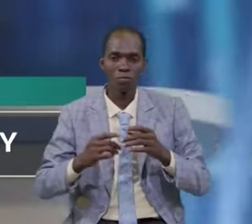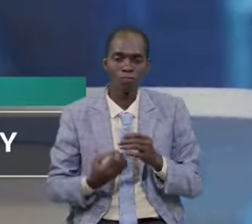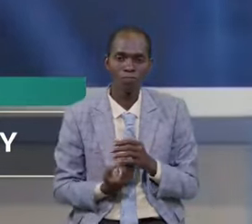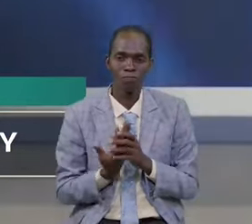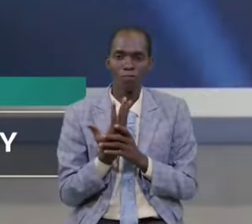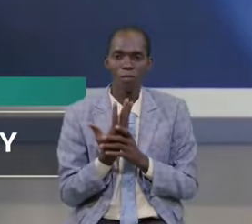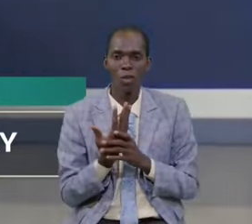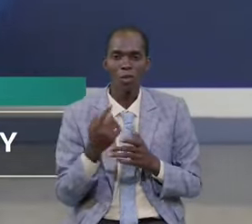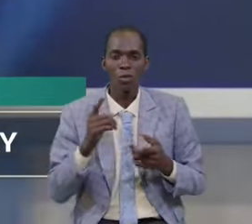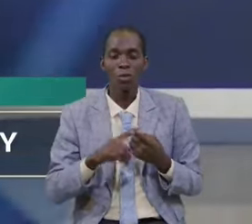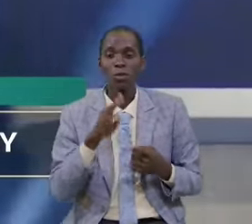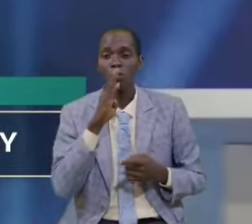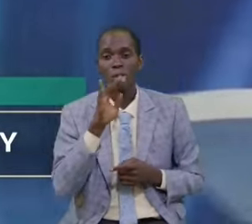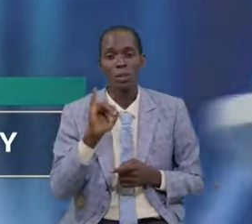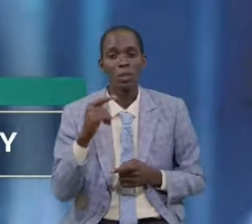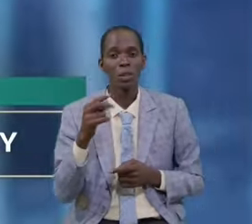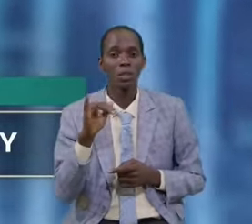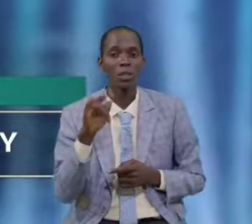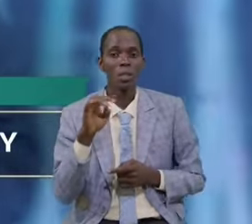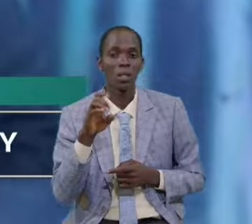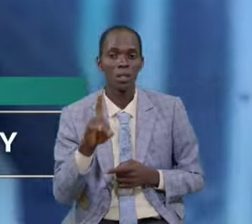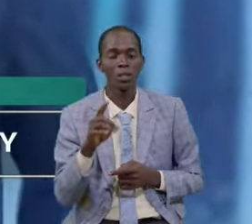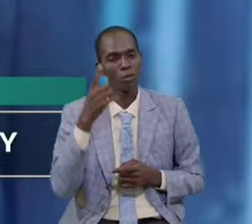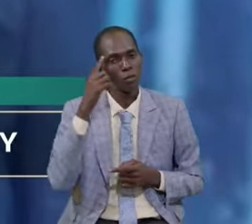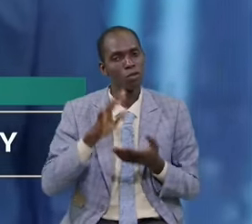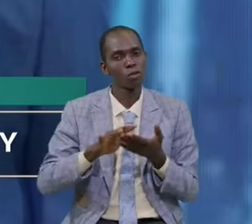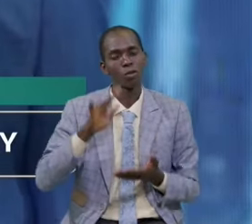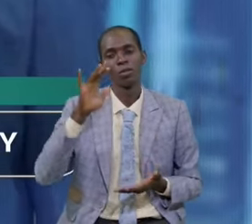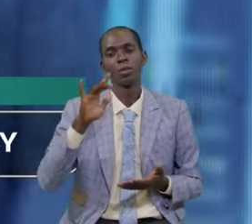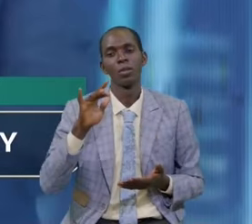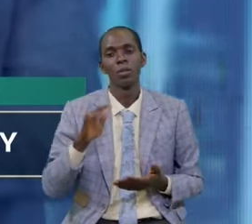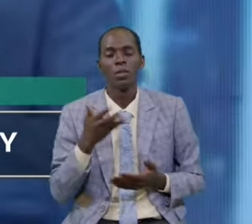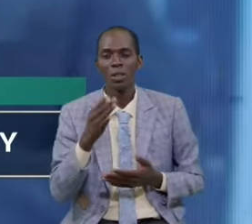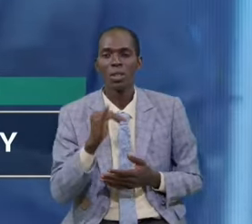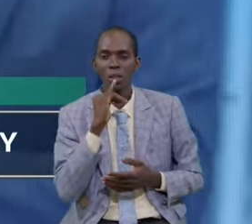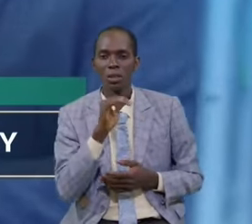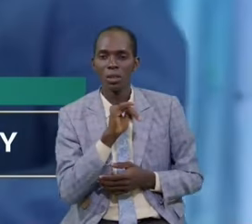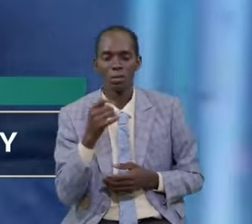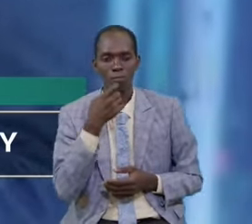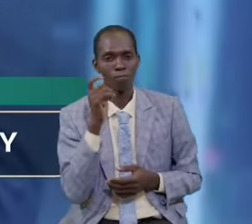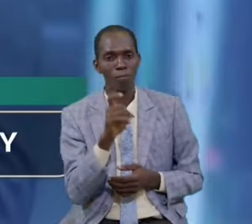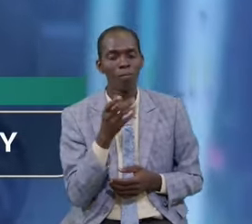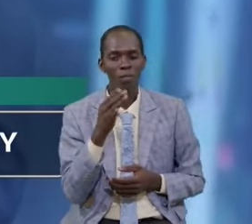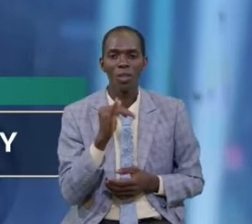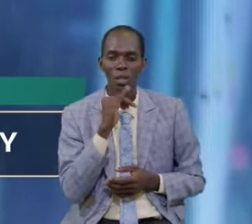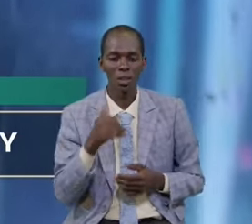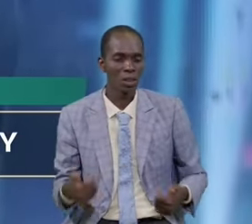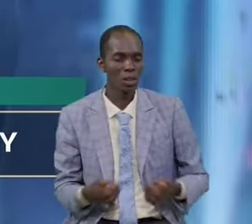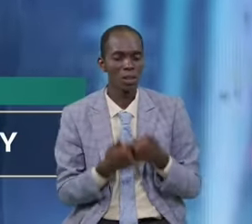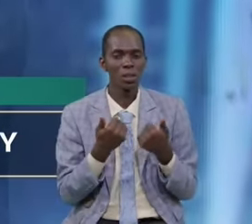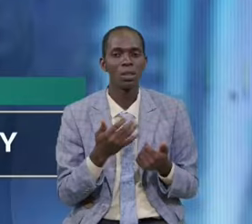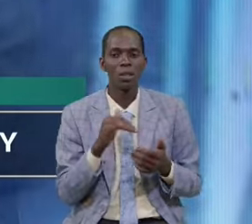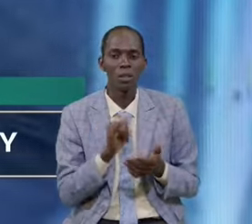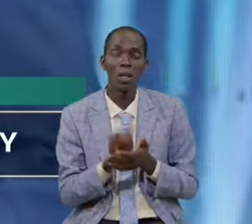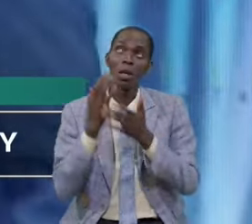Il y a une charge, il y a un défi que le ciel lance à